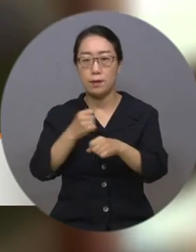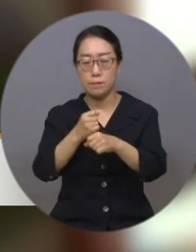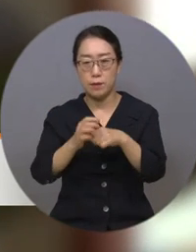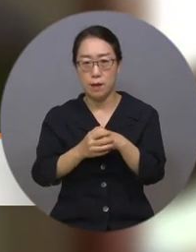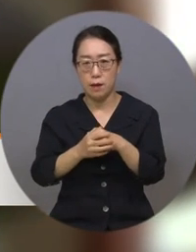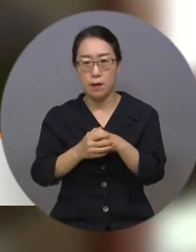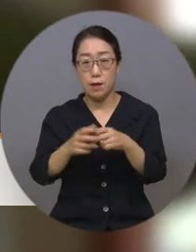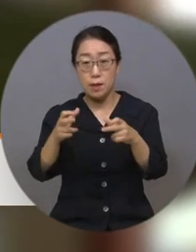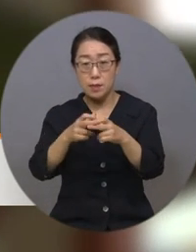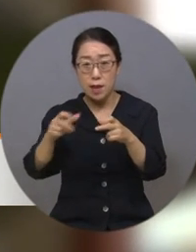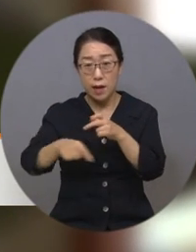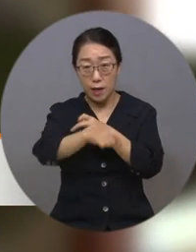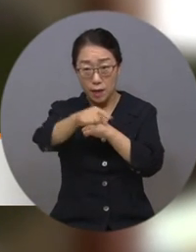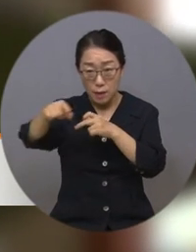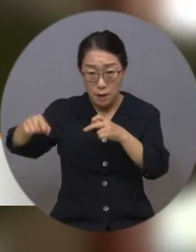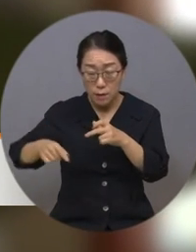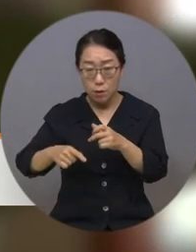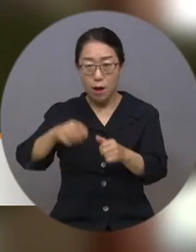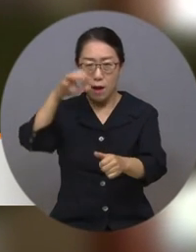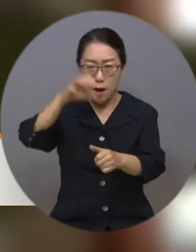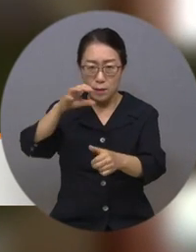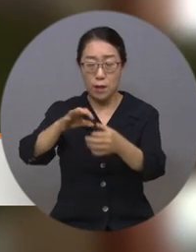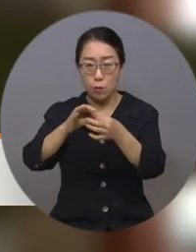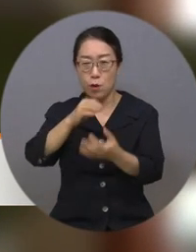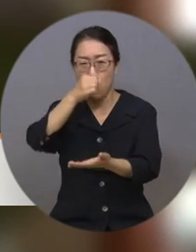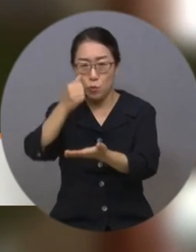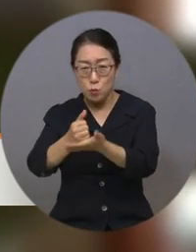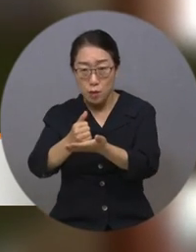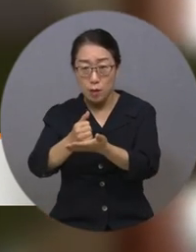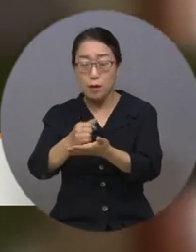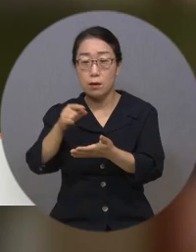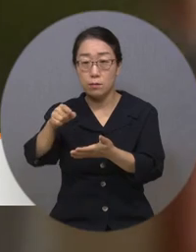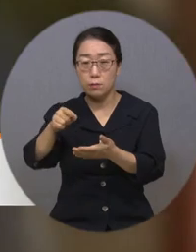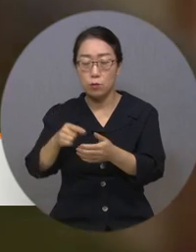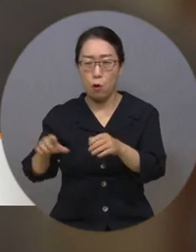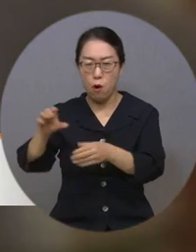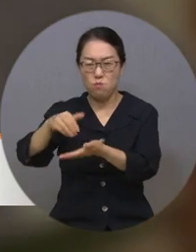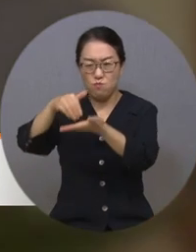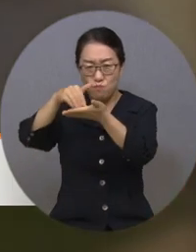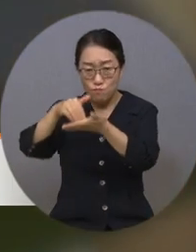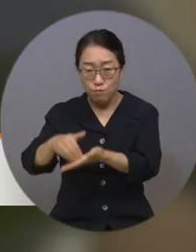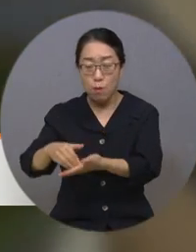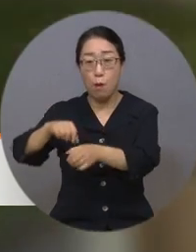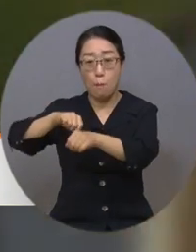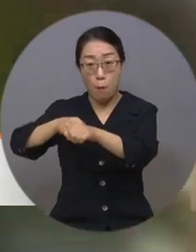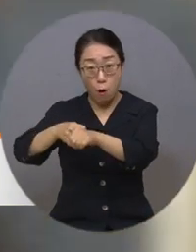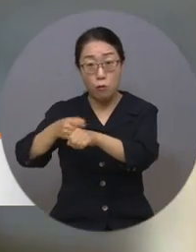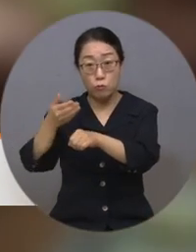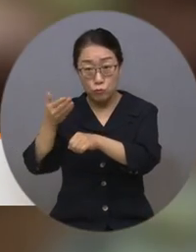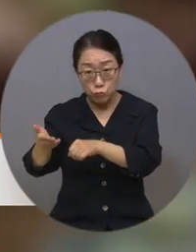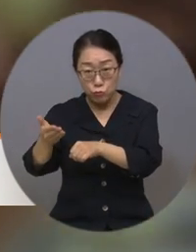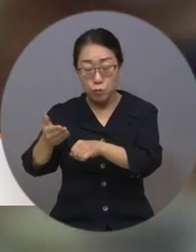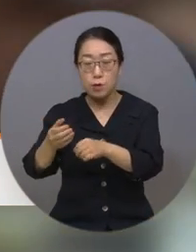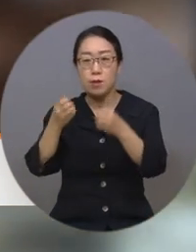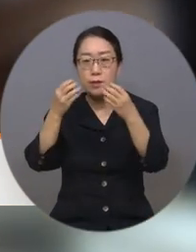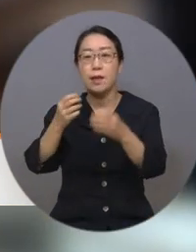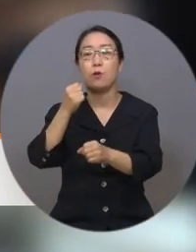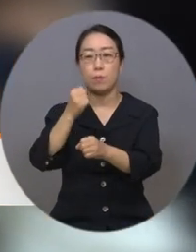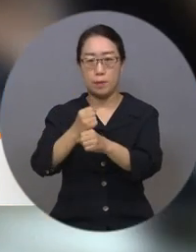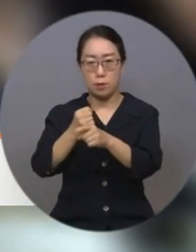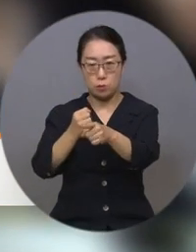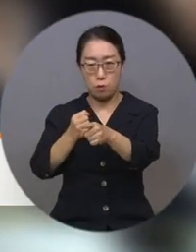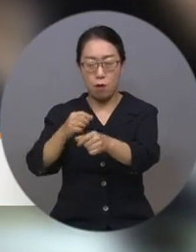장애인을 대상으로 장애인 학대 관련 범죄를 범한 때에 가중 처벌을 하는 규정을 신설해 장애인 학대